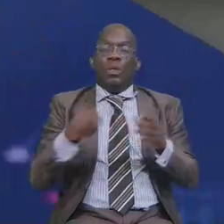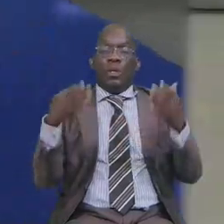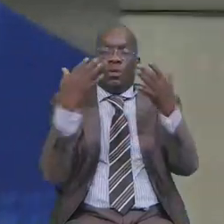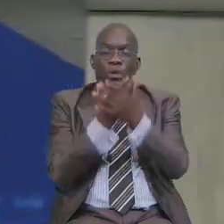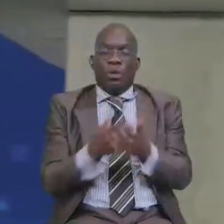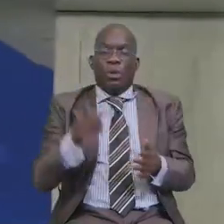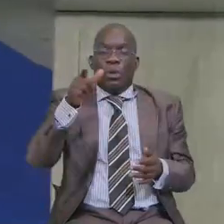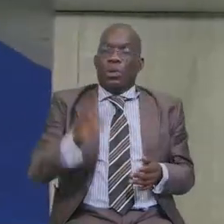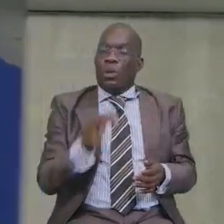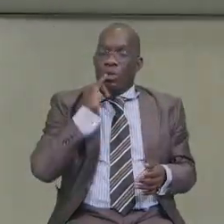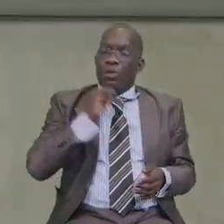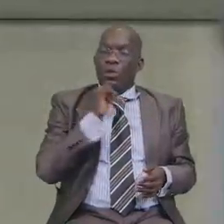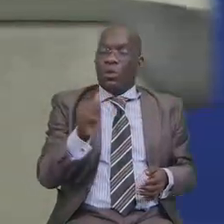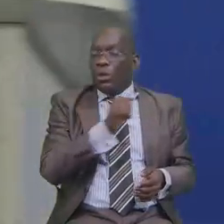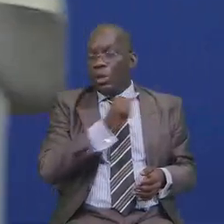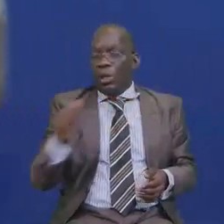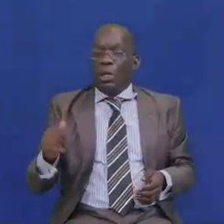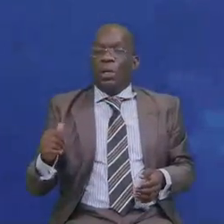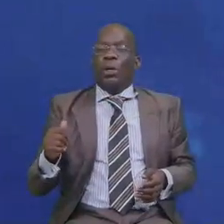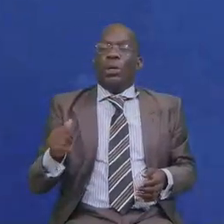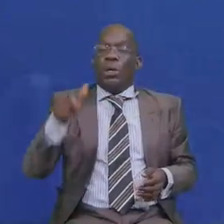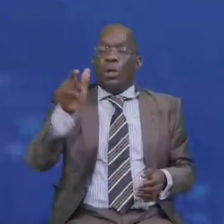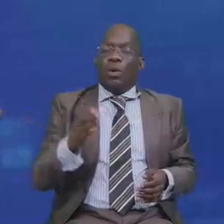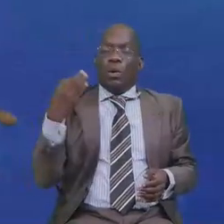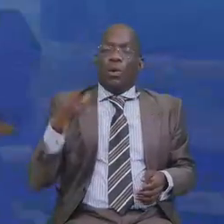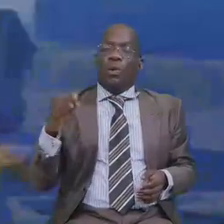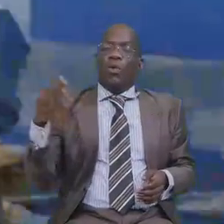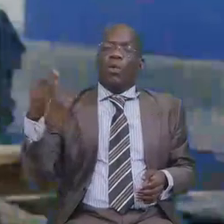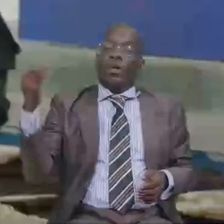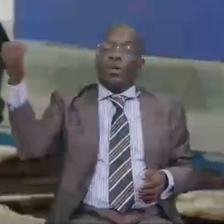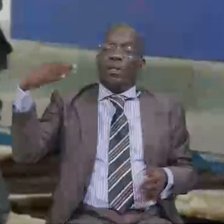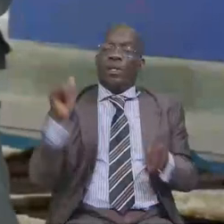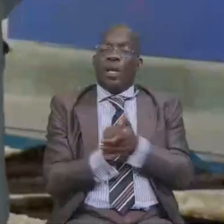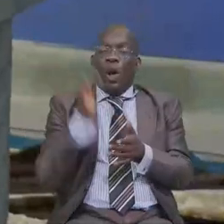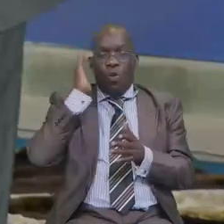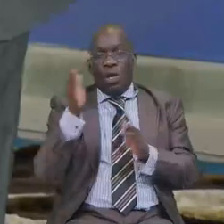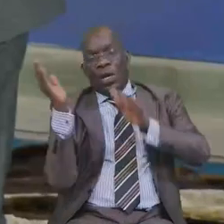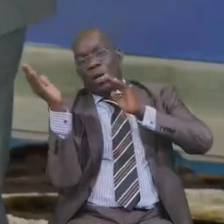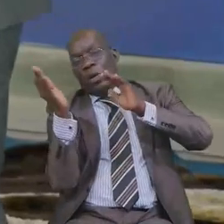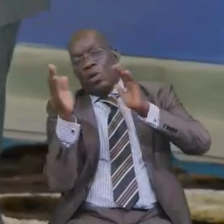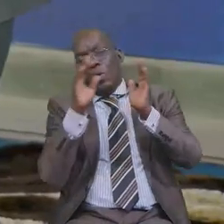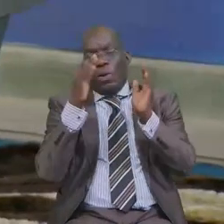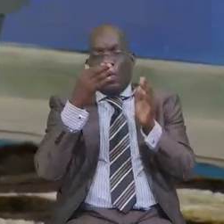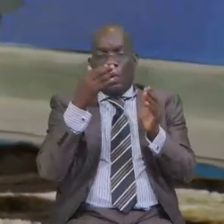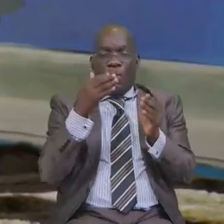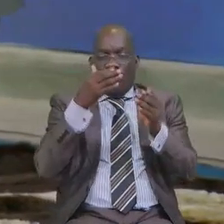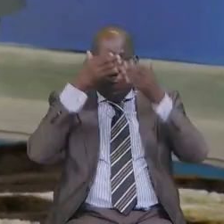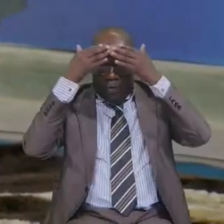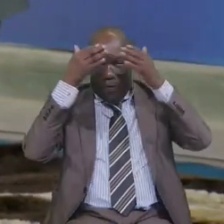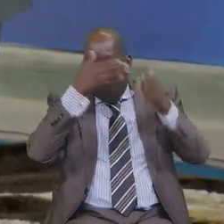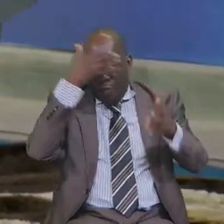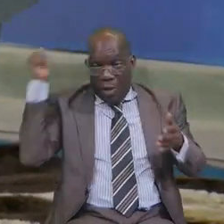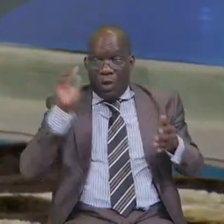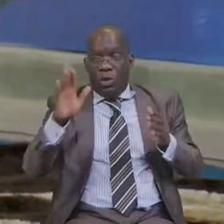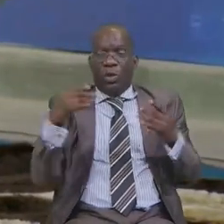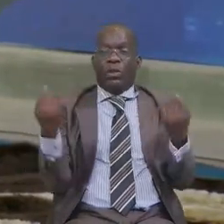pas un Dieu de la grâce qui va fermer les yeux sur tes péchés pour dire, ah, maintenant tu es né de nouveau, tu es enfant